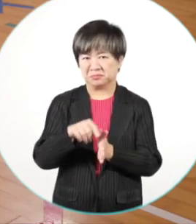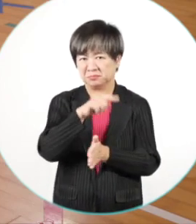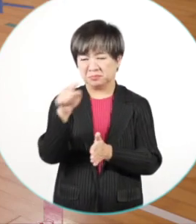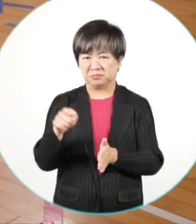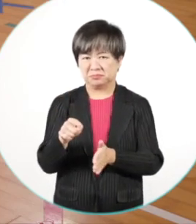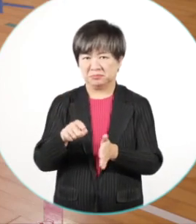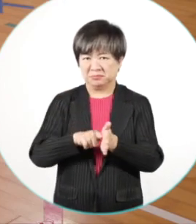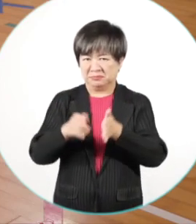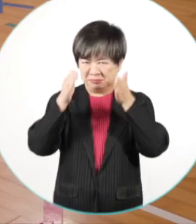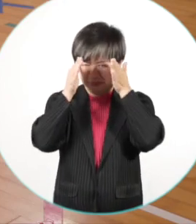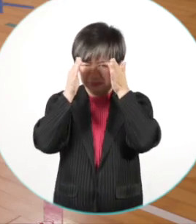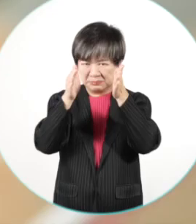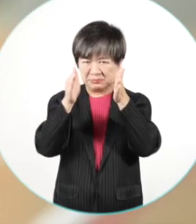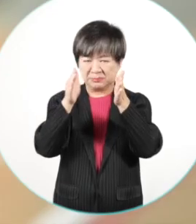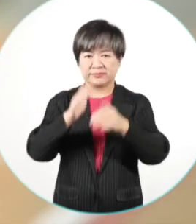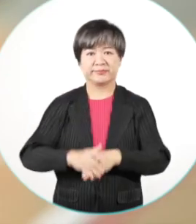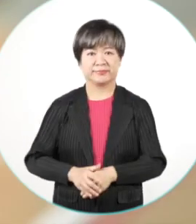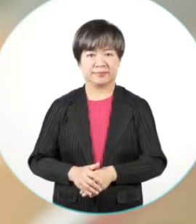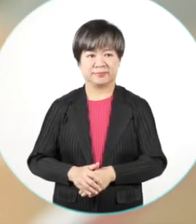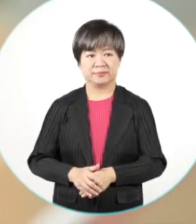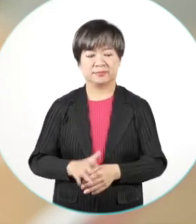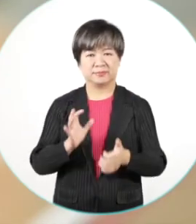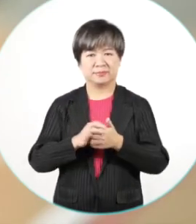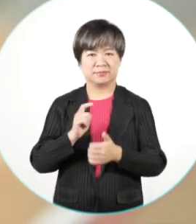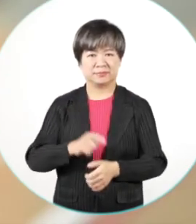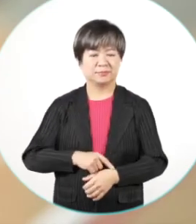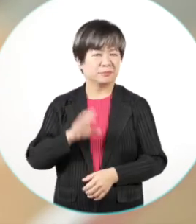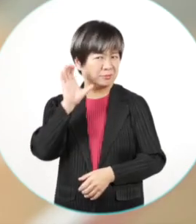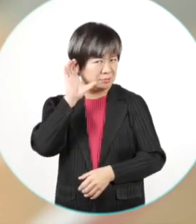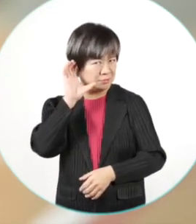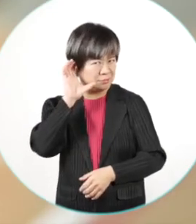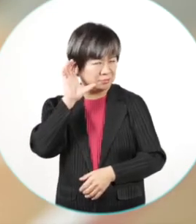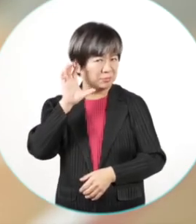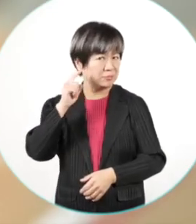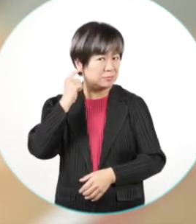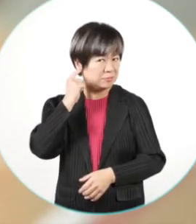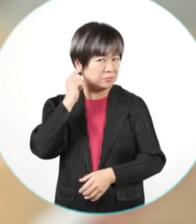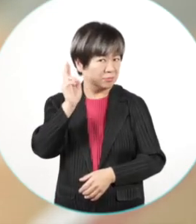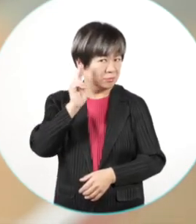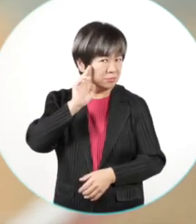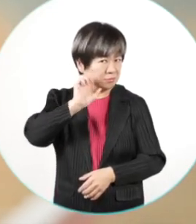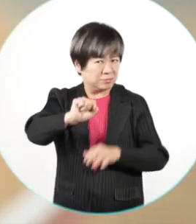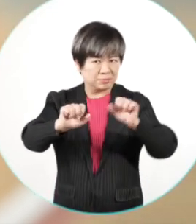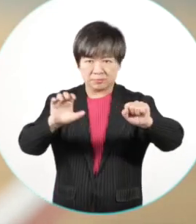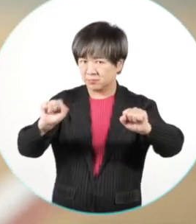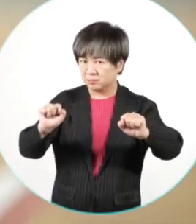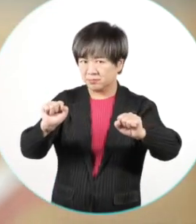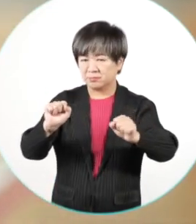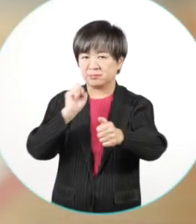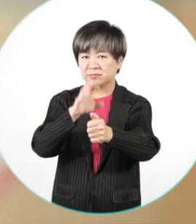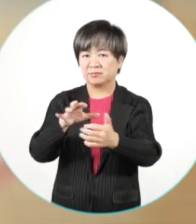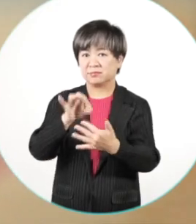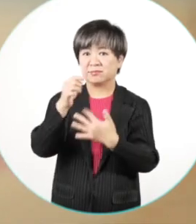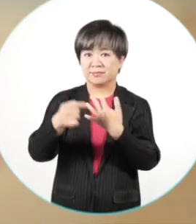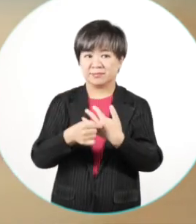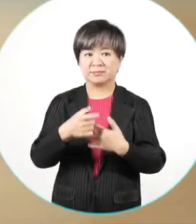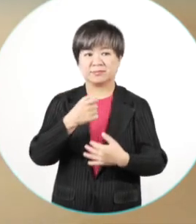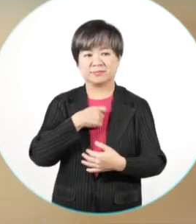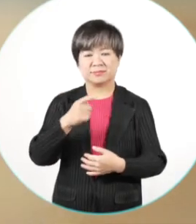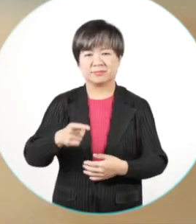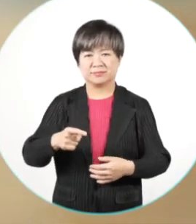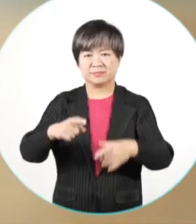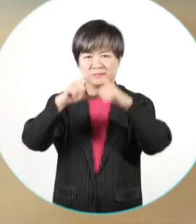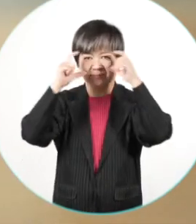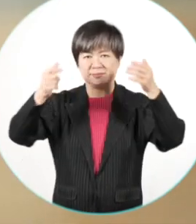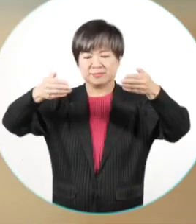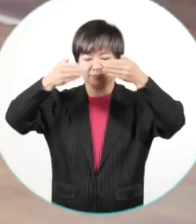下需要高度专注，竖起耳朵认真听音辨位，同时呢也会要求选手需要贴眼贴，戴